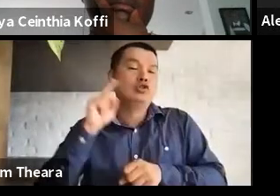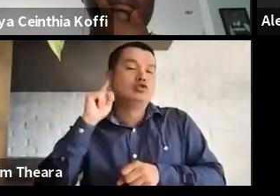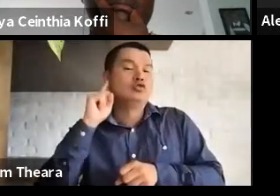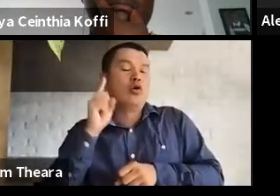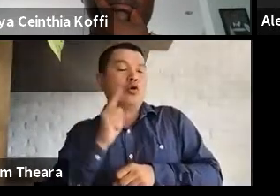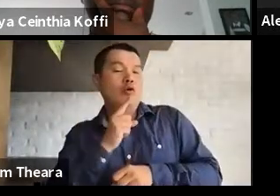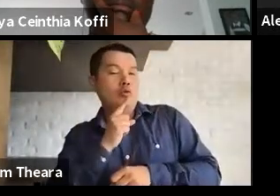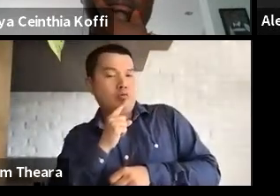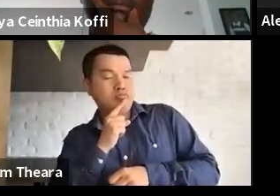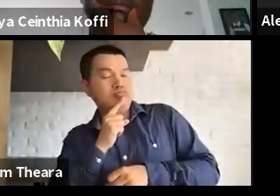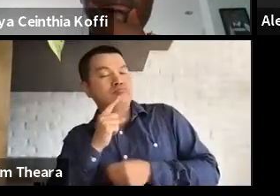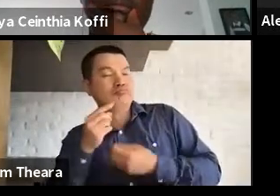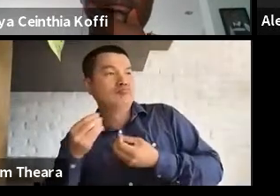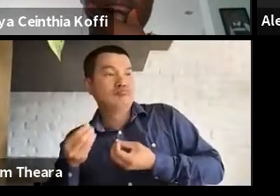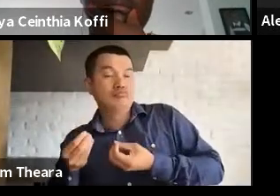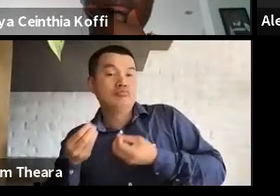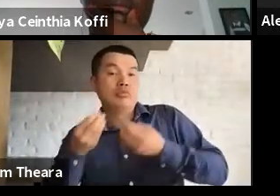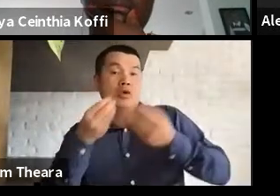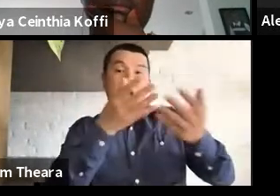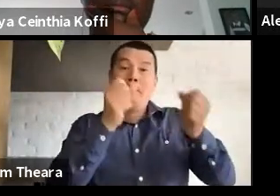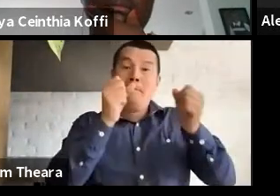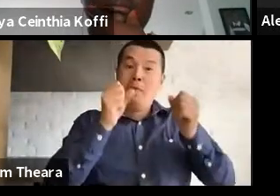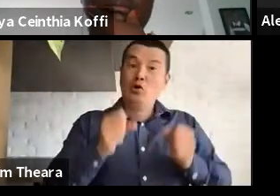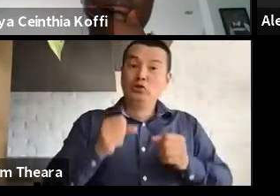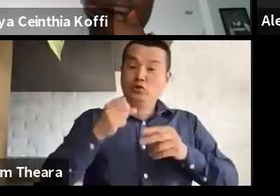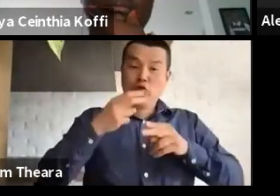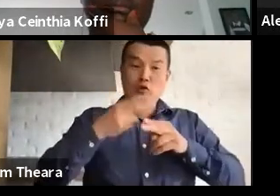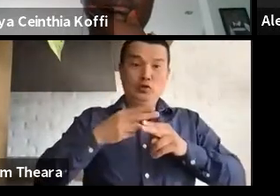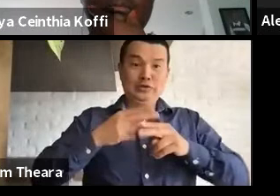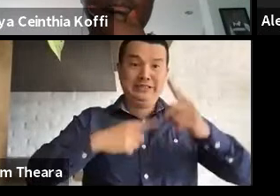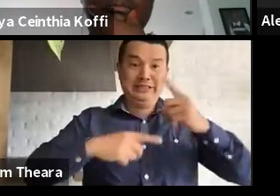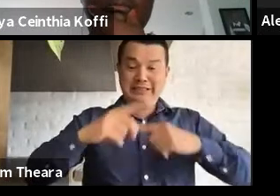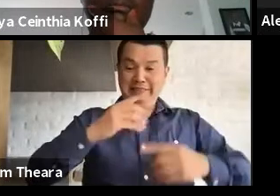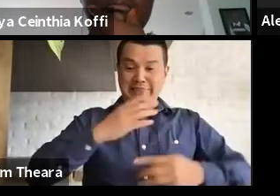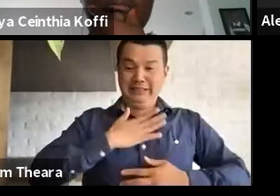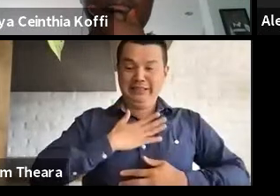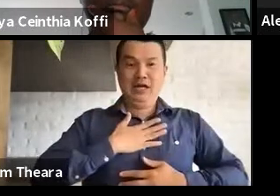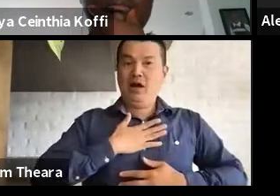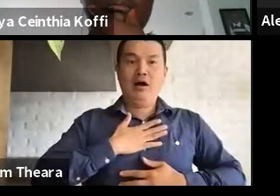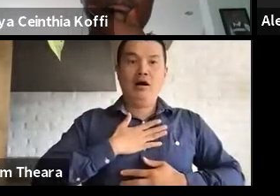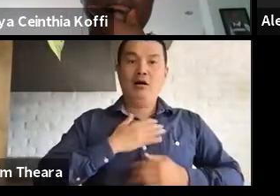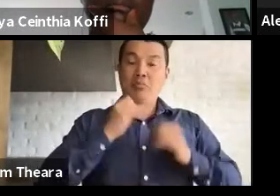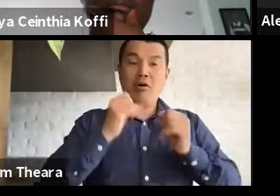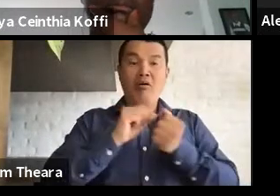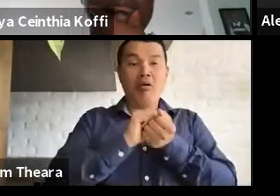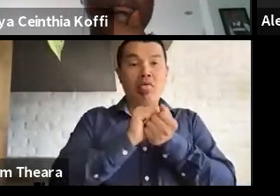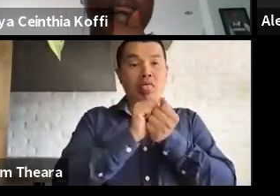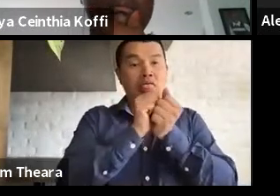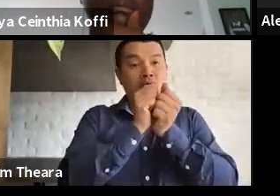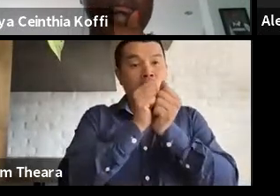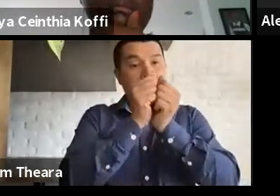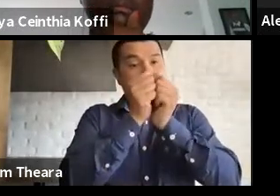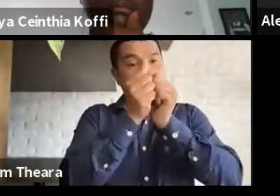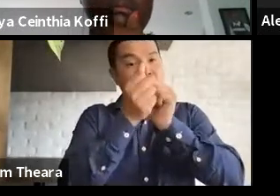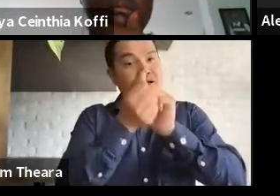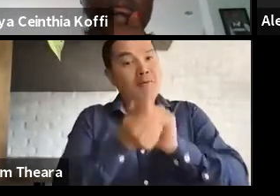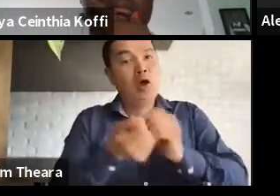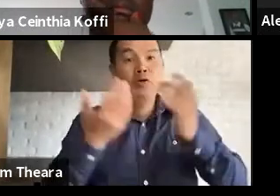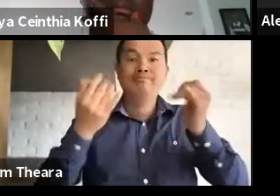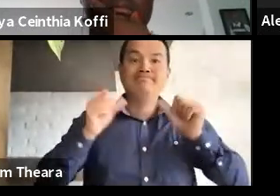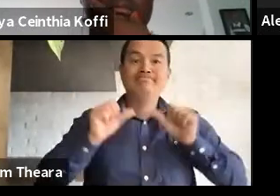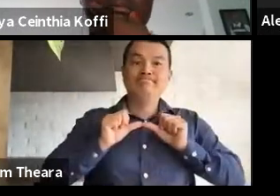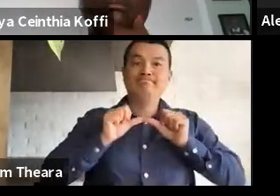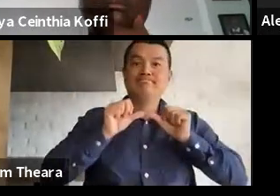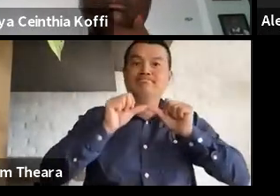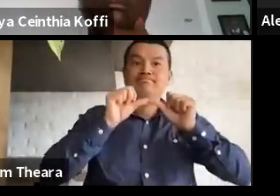Et souvent, c'est ça, c'est des personnes sourdes qui donnent un non-signe. Mais des